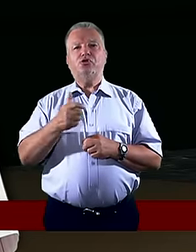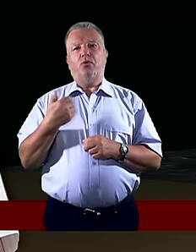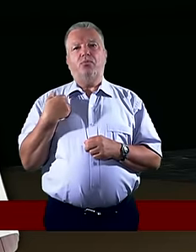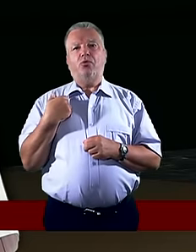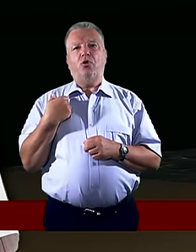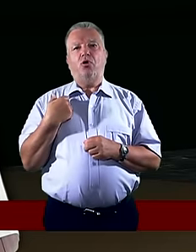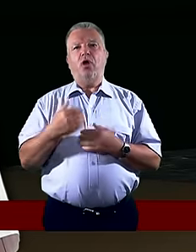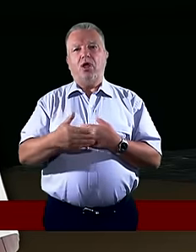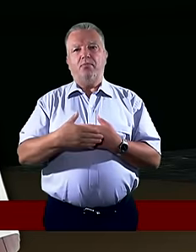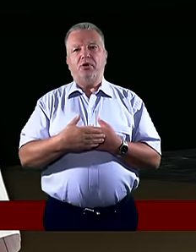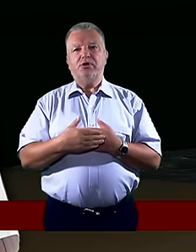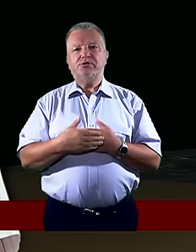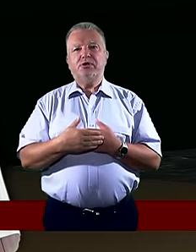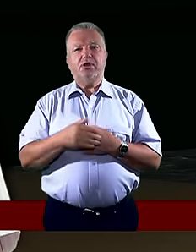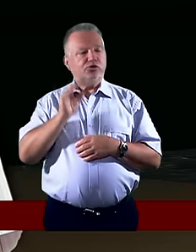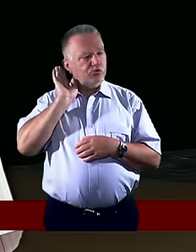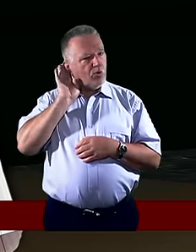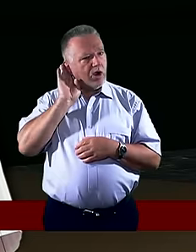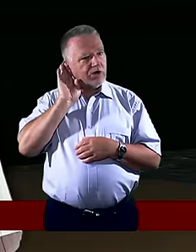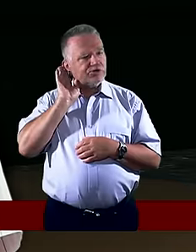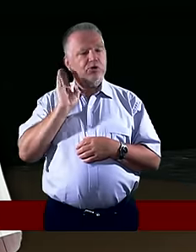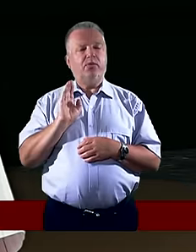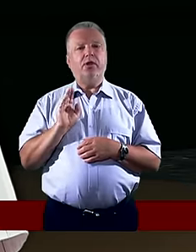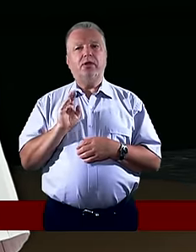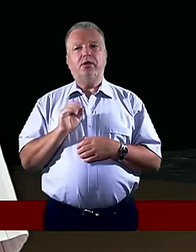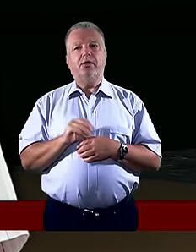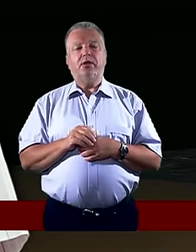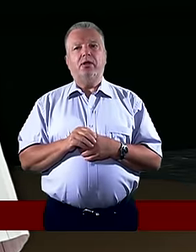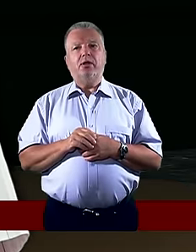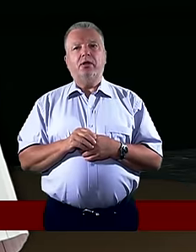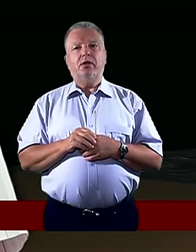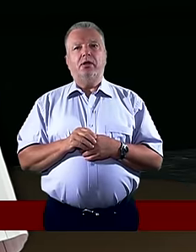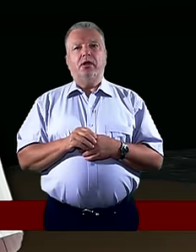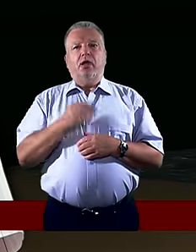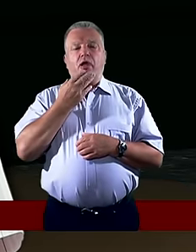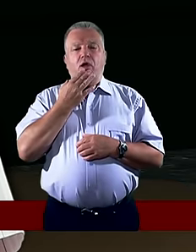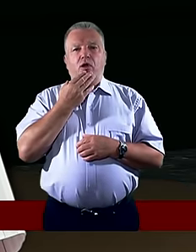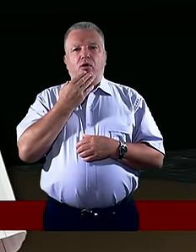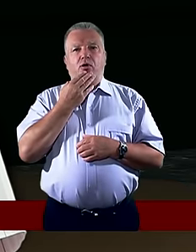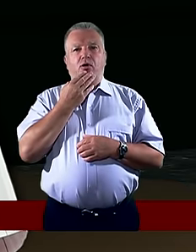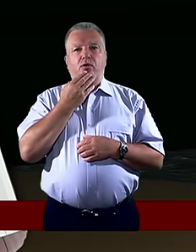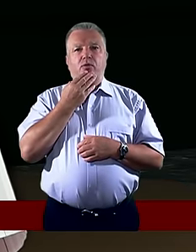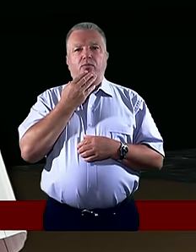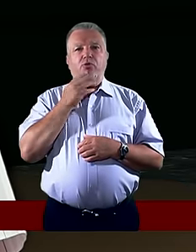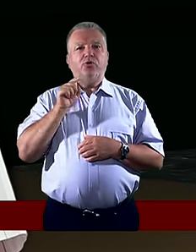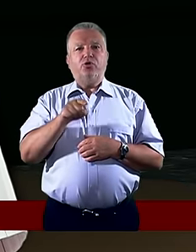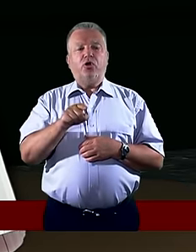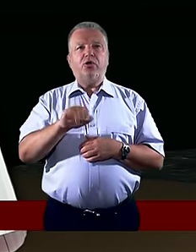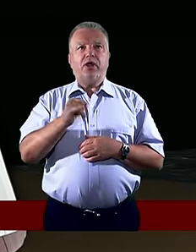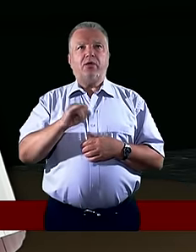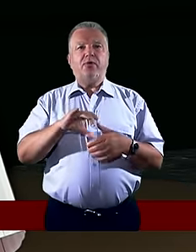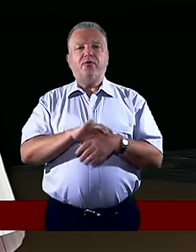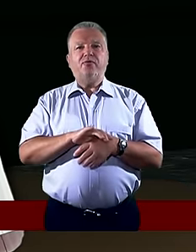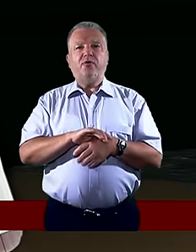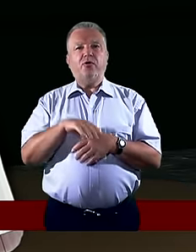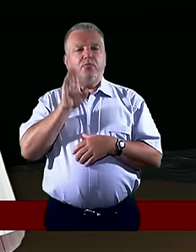Jemu bliskie i wszystkim Jego słuchaczom. Natomiast mówi to jakby w